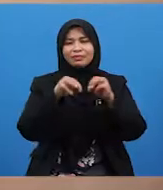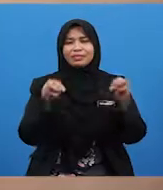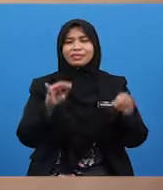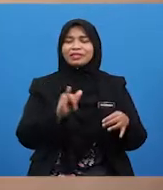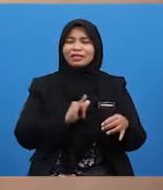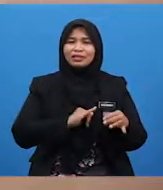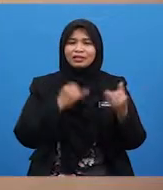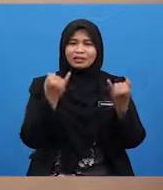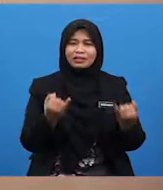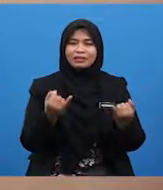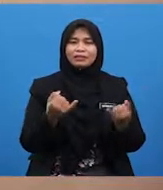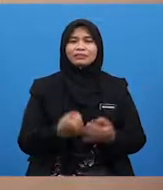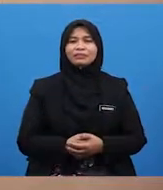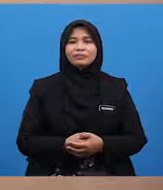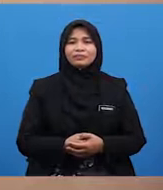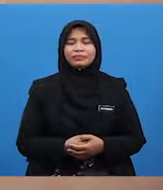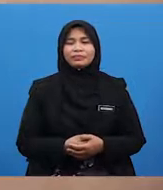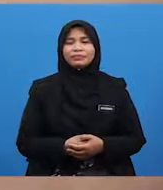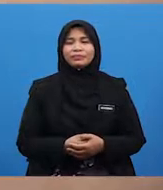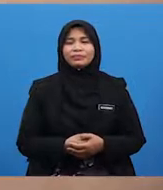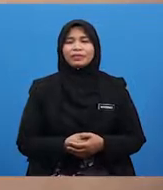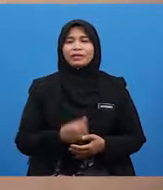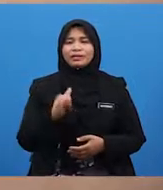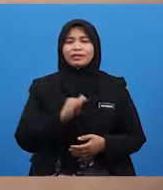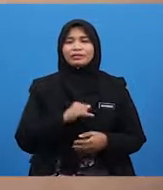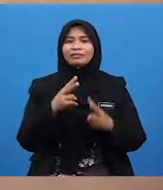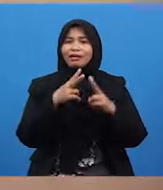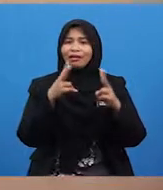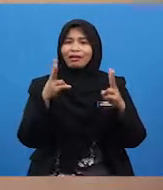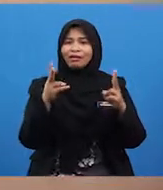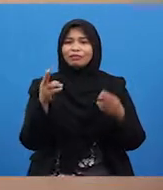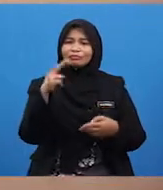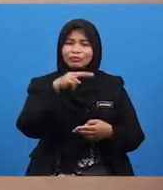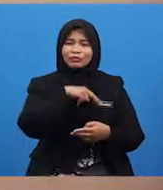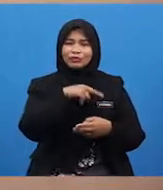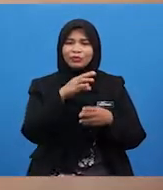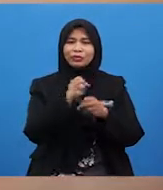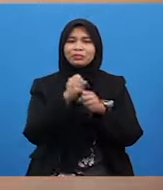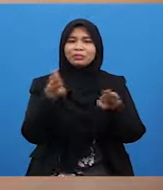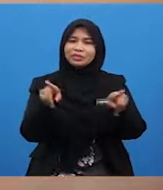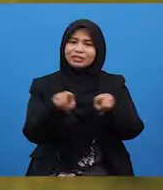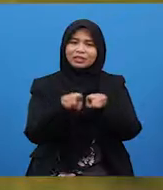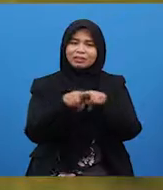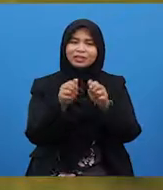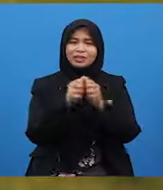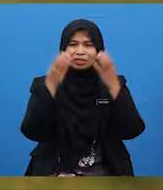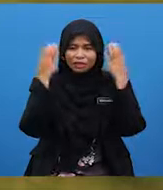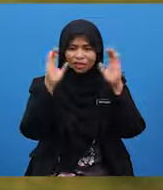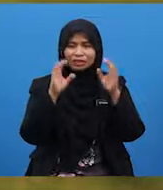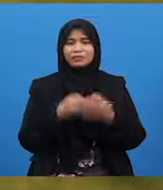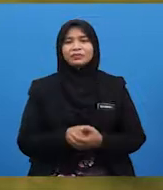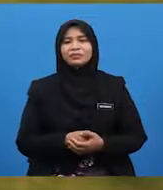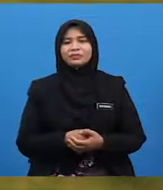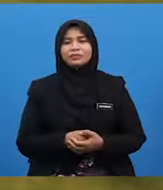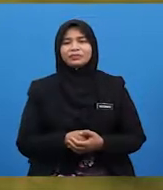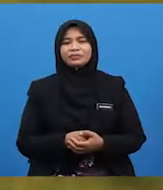Oh, begitu. Boleh-boleh, Cikgu Sasi. Saya amat bertuah dapat bersama dengan Cikgu Sasi dan murid-murid. Kami pun bertuah hari